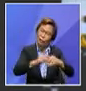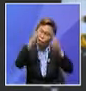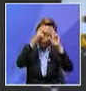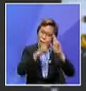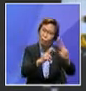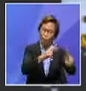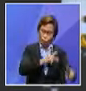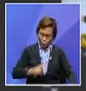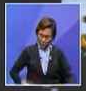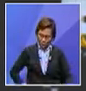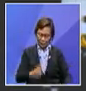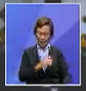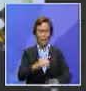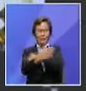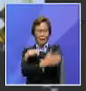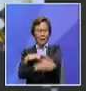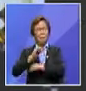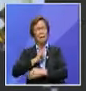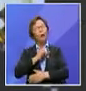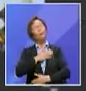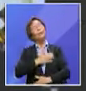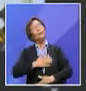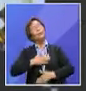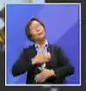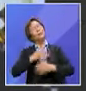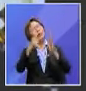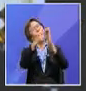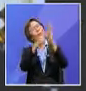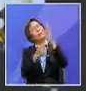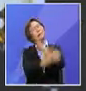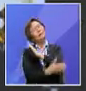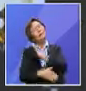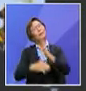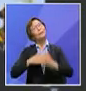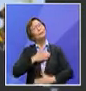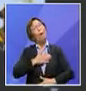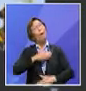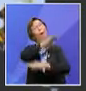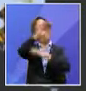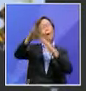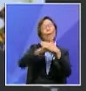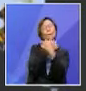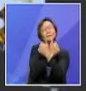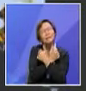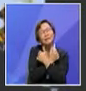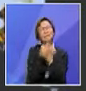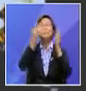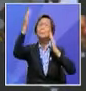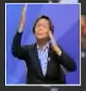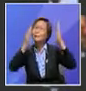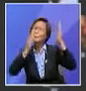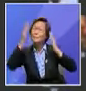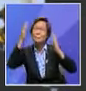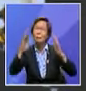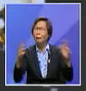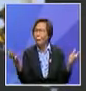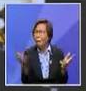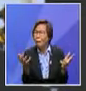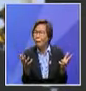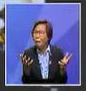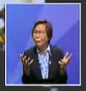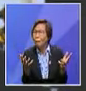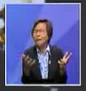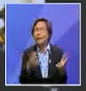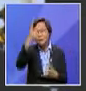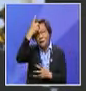kepada raja dan negara, tetapi juga penghayatan rukun negara secara keseluruhan, malah rasa cinta kepada negara. Bagaimana dalam perihal